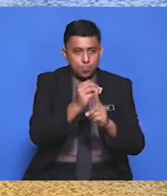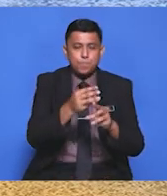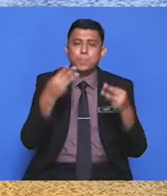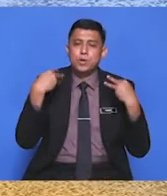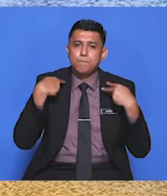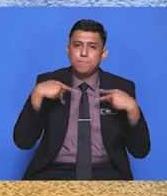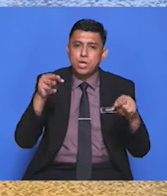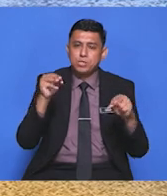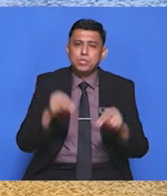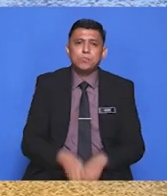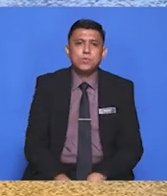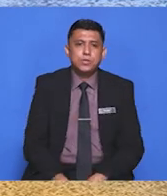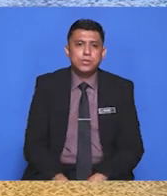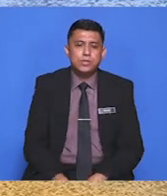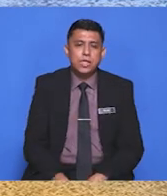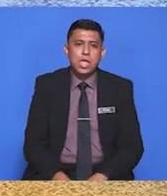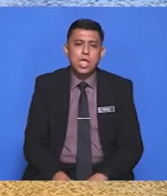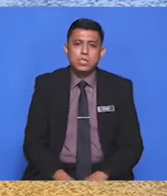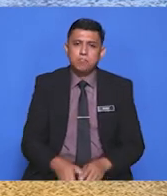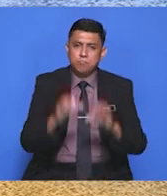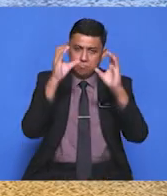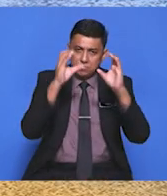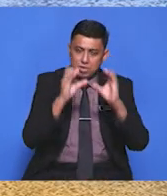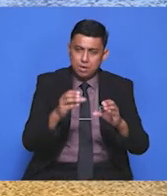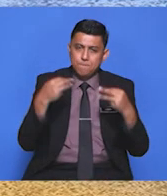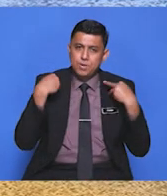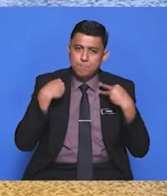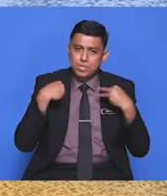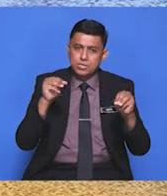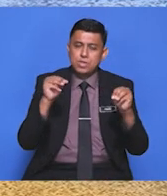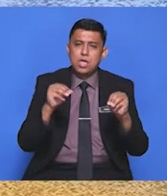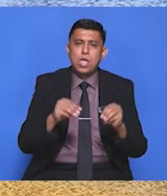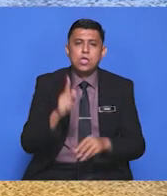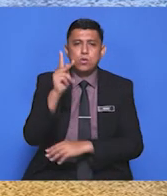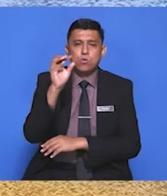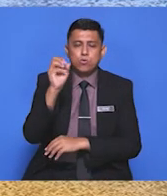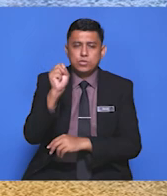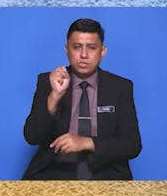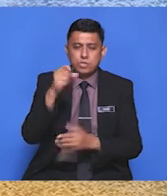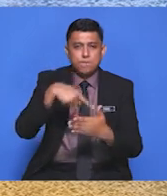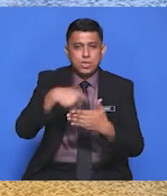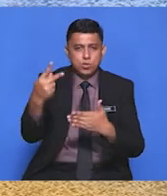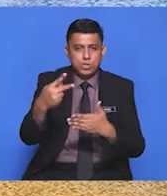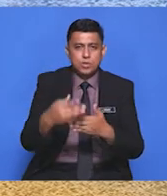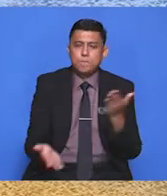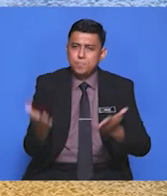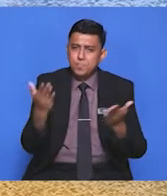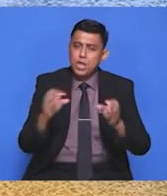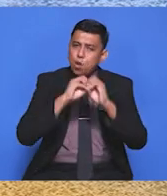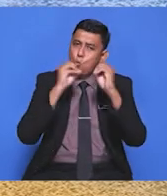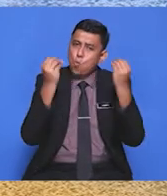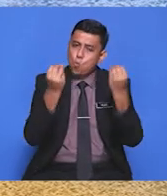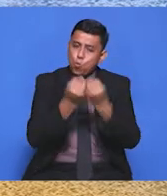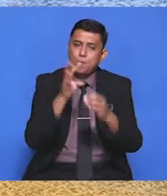pemasaran, strategi campuran pemasaran, kos pengeluaran dan pertimbangan organisasi.